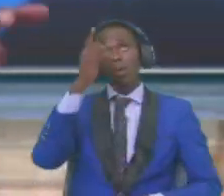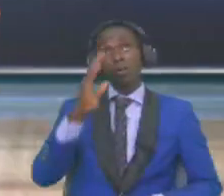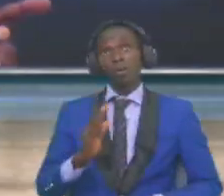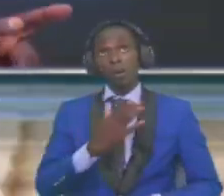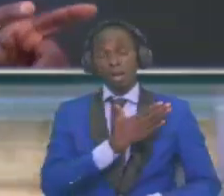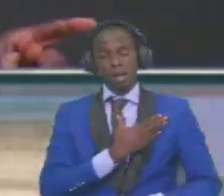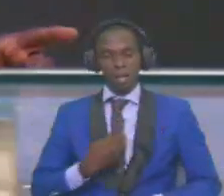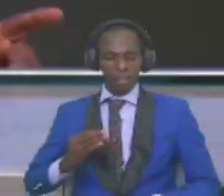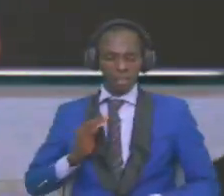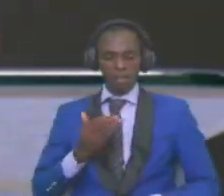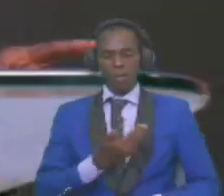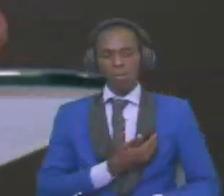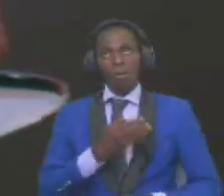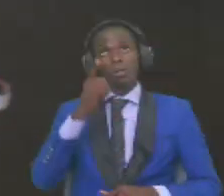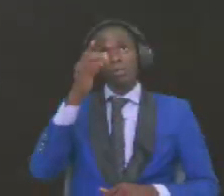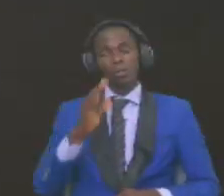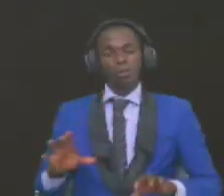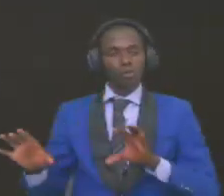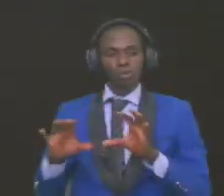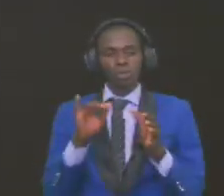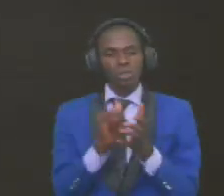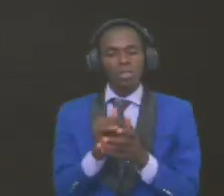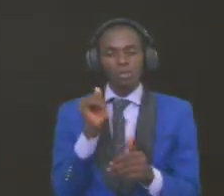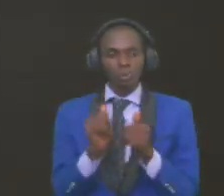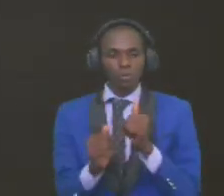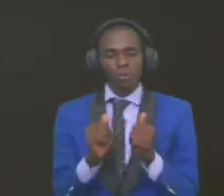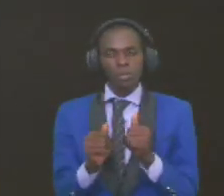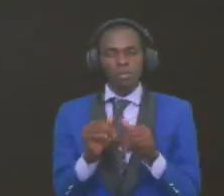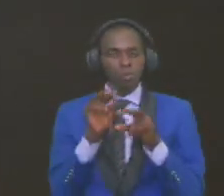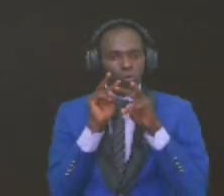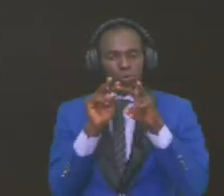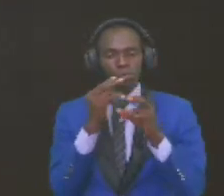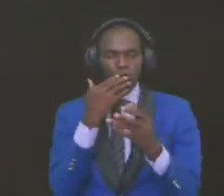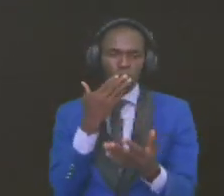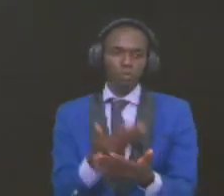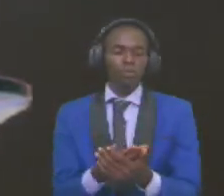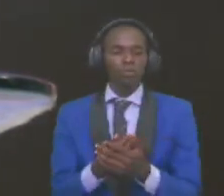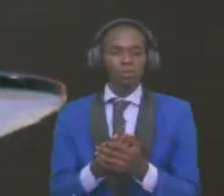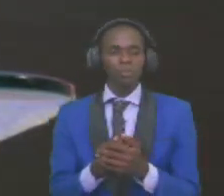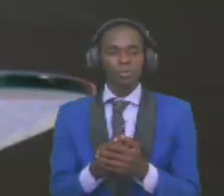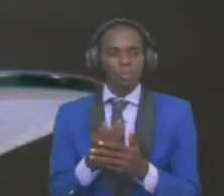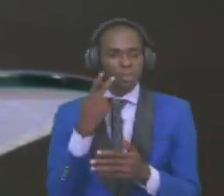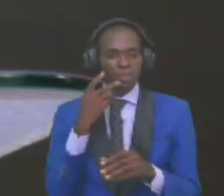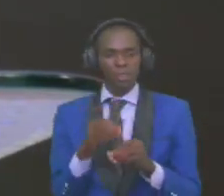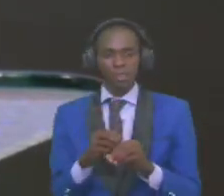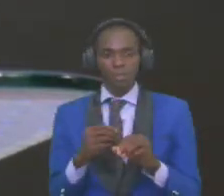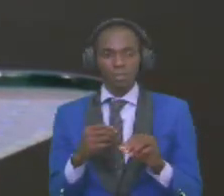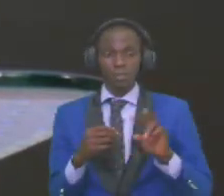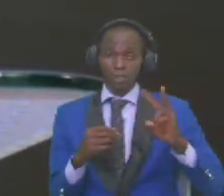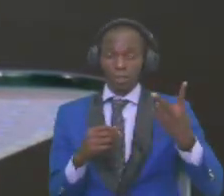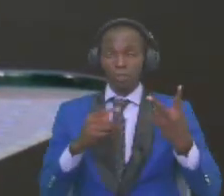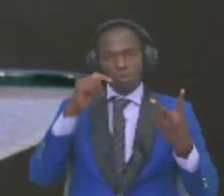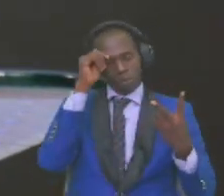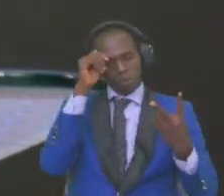notre jeu et que l'éternel va sécher qui lui semblera bon on va pr